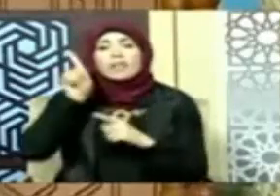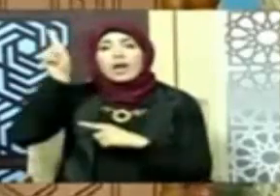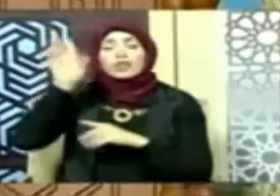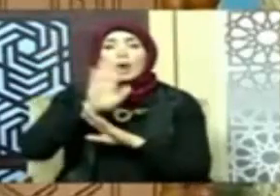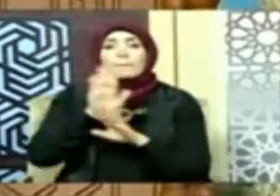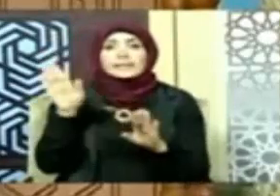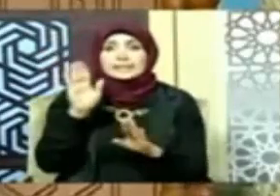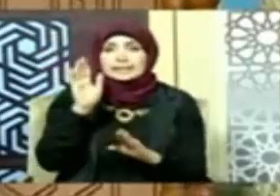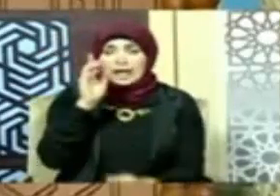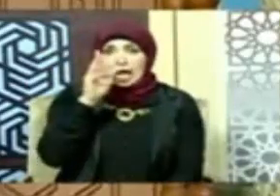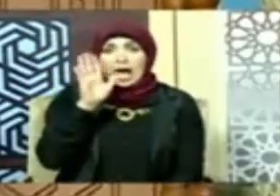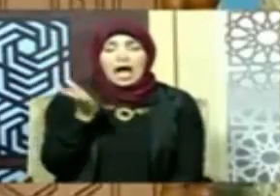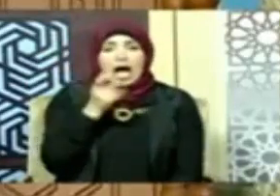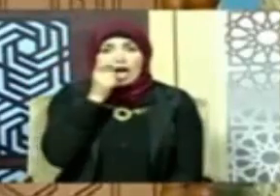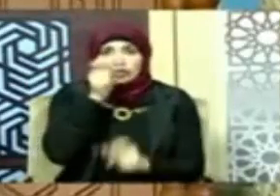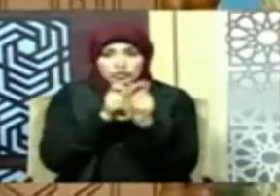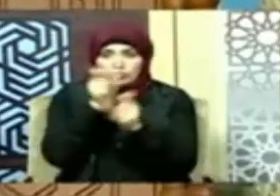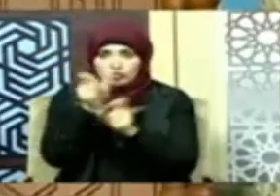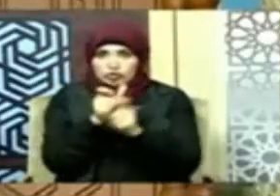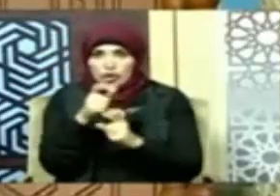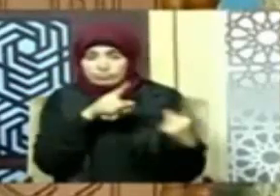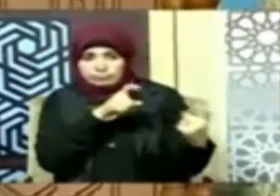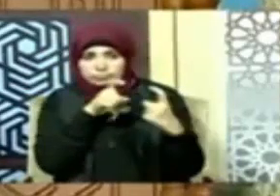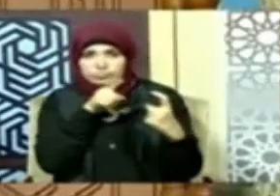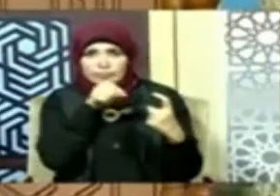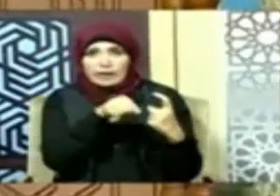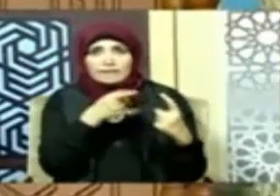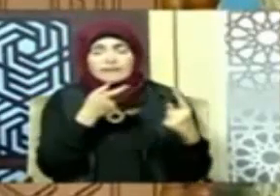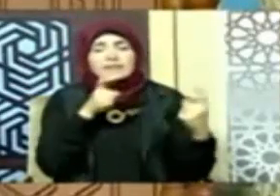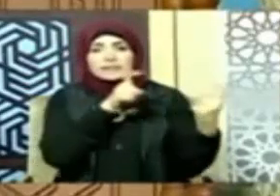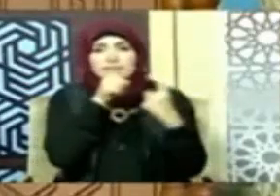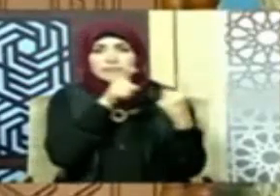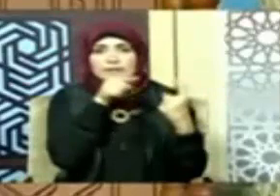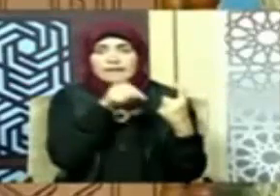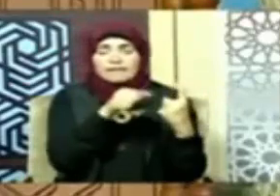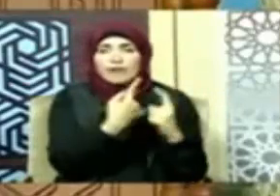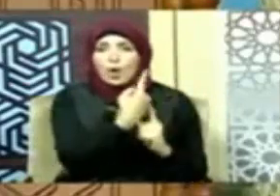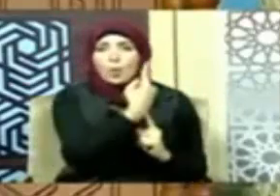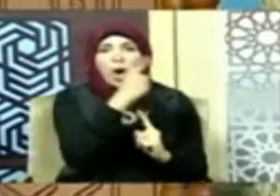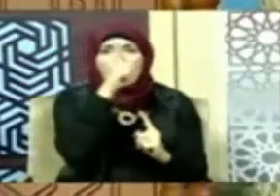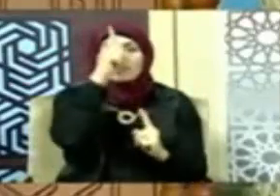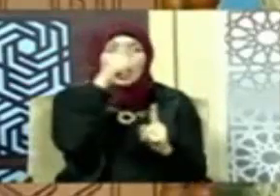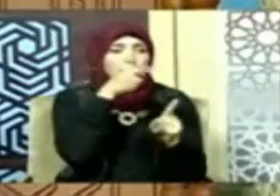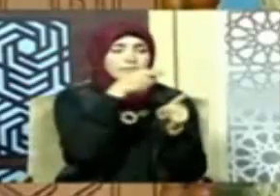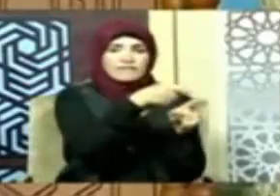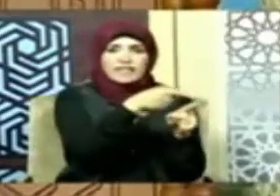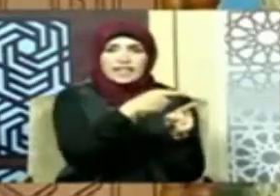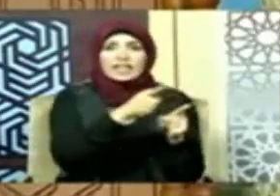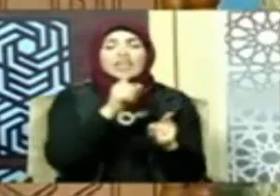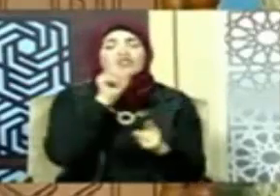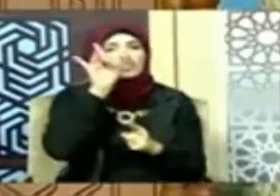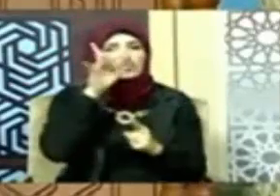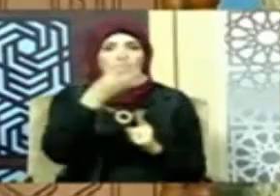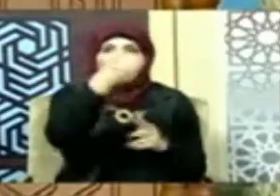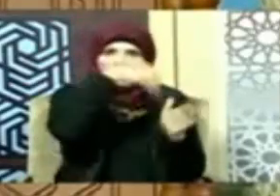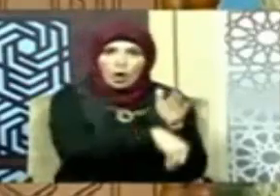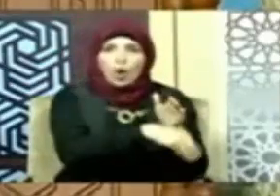فمن نازعني واحدا منهما ألقيته في